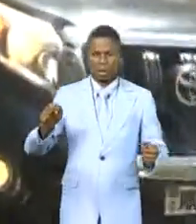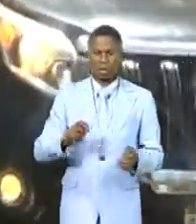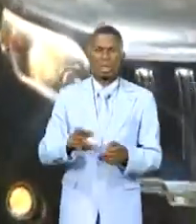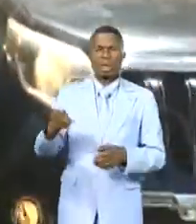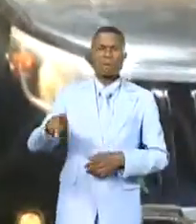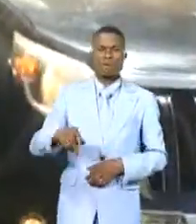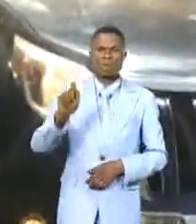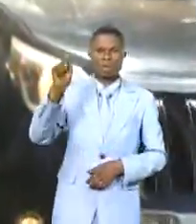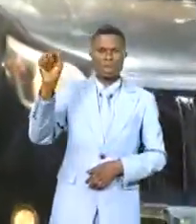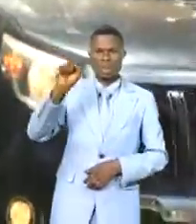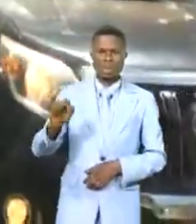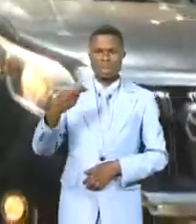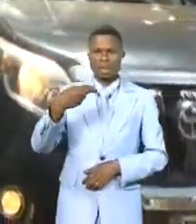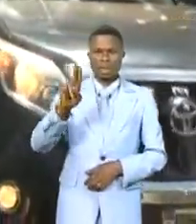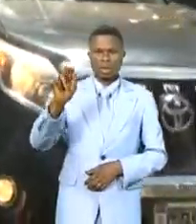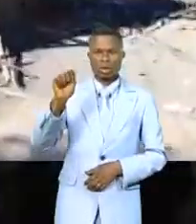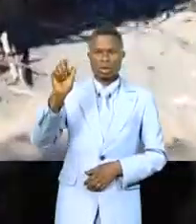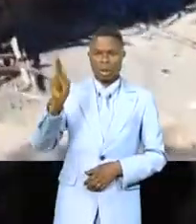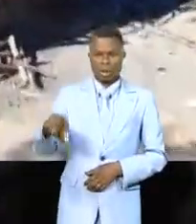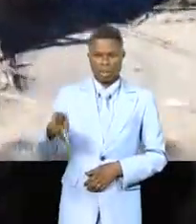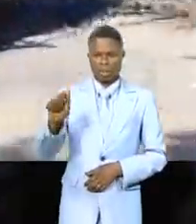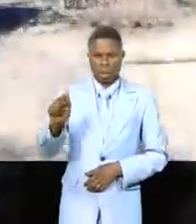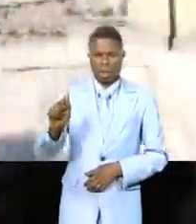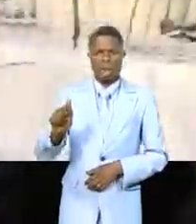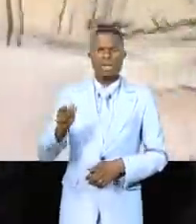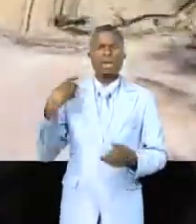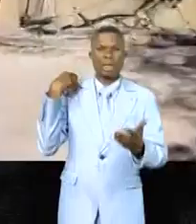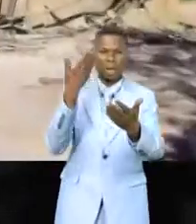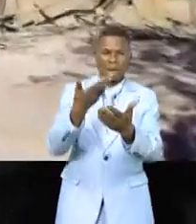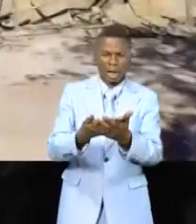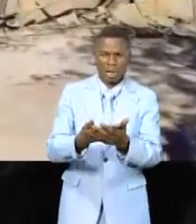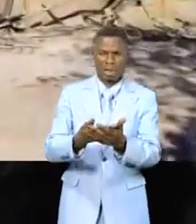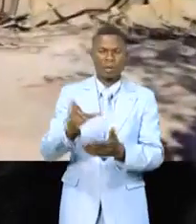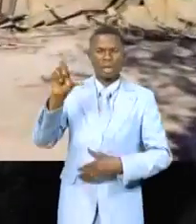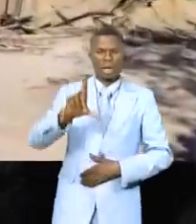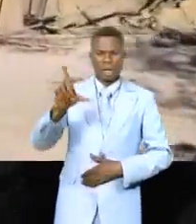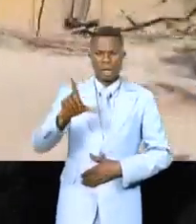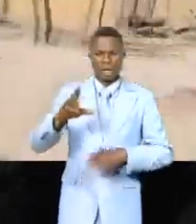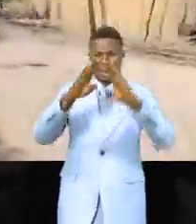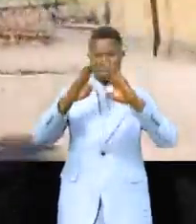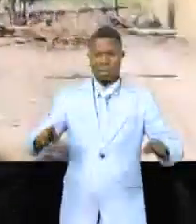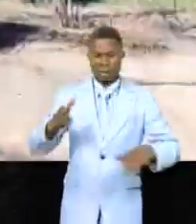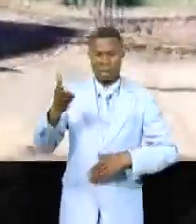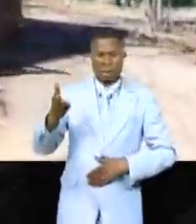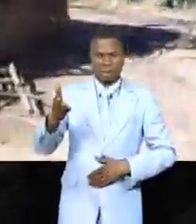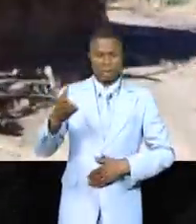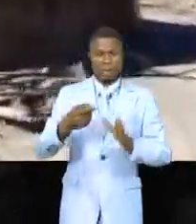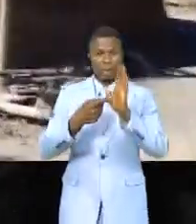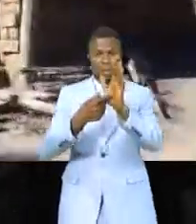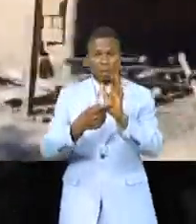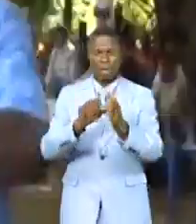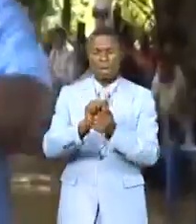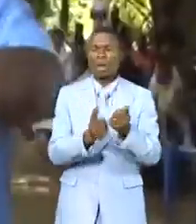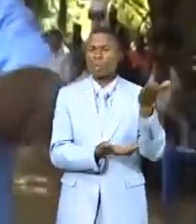Chuapa. La descente, le lundi, sur le lieu du gouverneur de province Pancrace Bongonkoy, rêve une